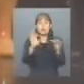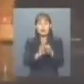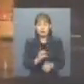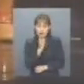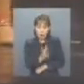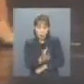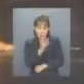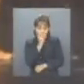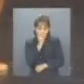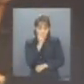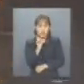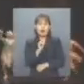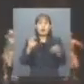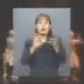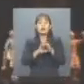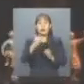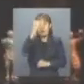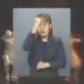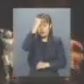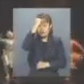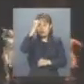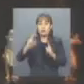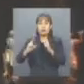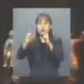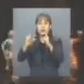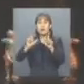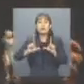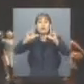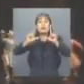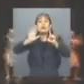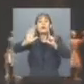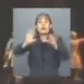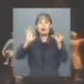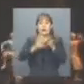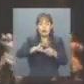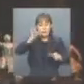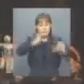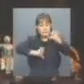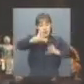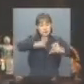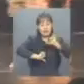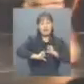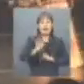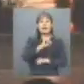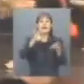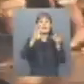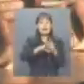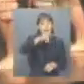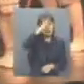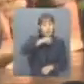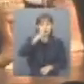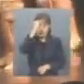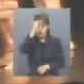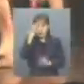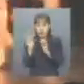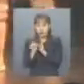รุงโตเกียวประเทศญี่ปุ่นและนำมาจัดแสดงอีกครั้งในงานนาฏศิลป์สัมพันธ์ไทยญี่ปุ่นนาฏศิลป์สายรุ้งครั้งที่12